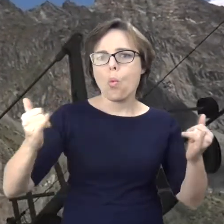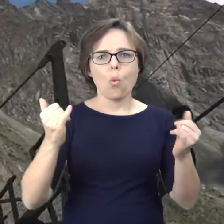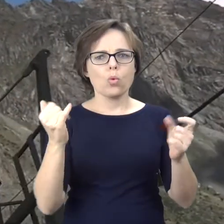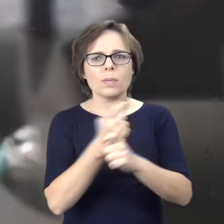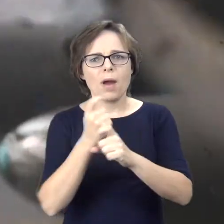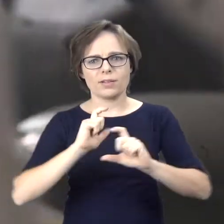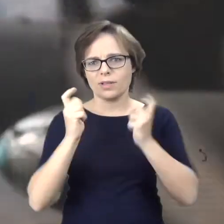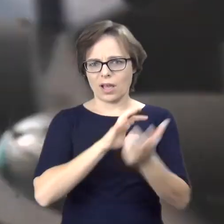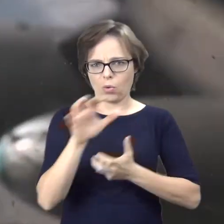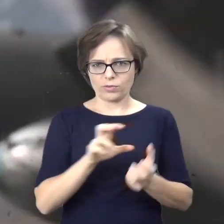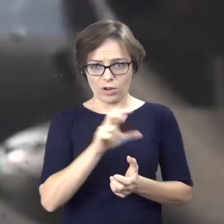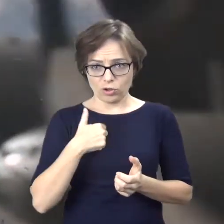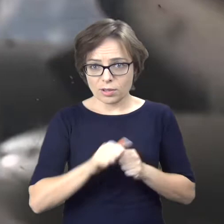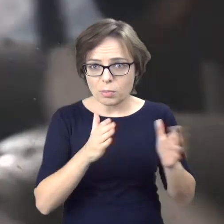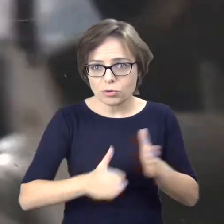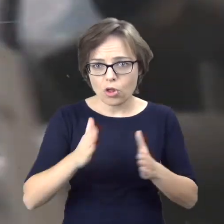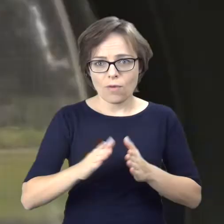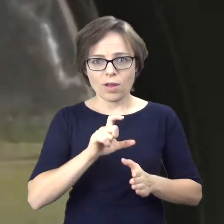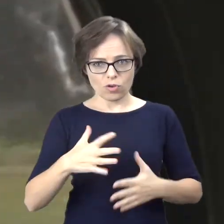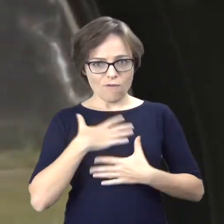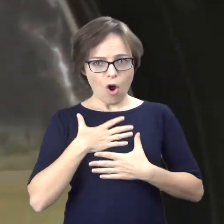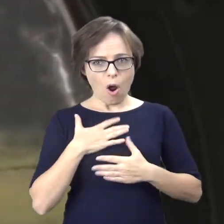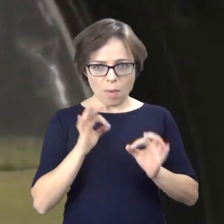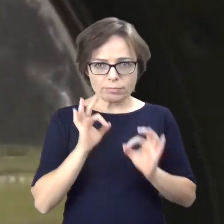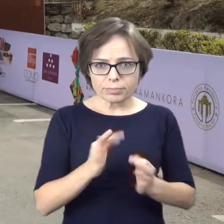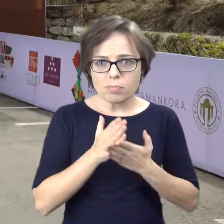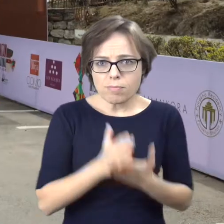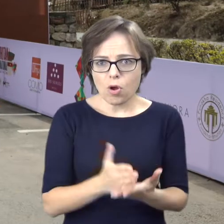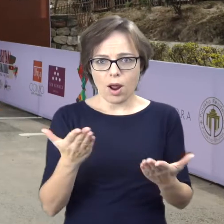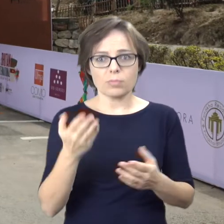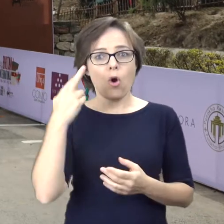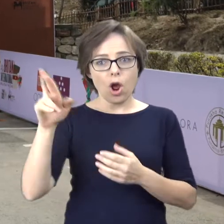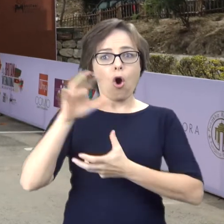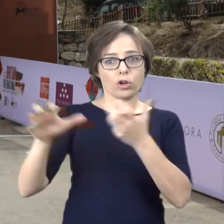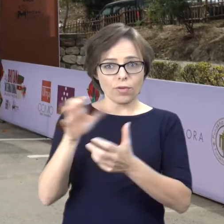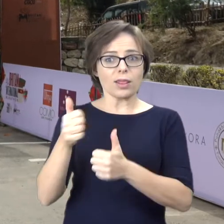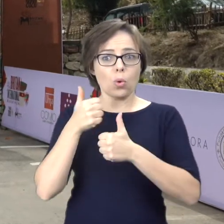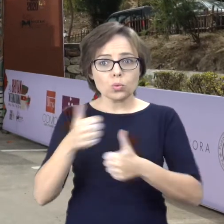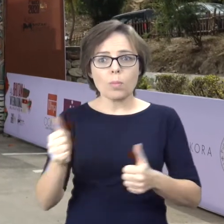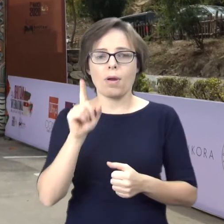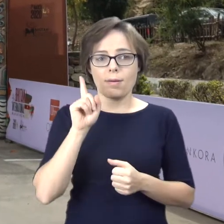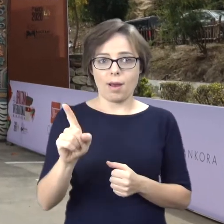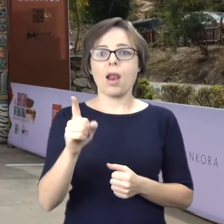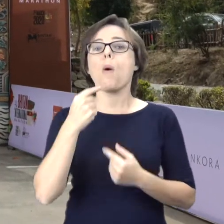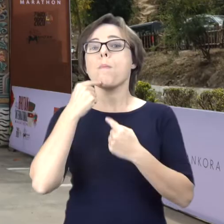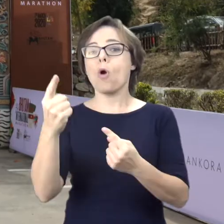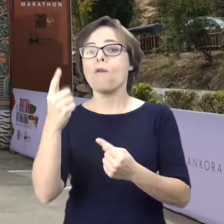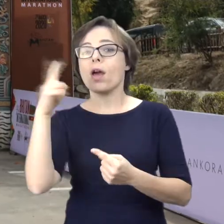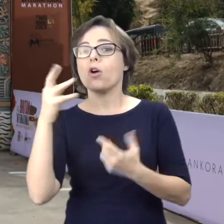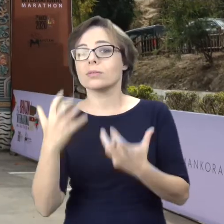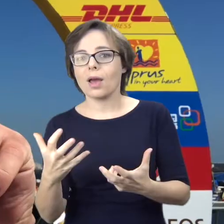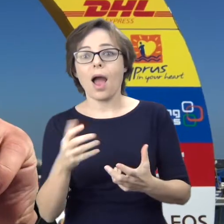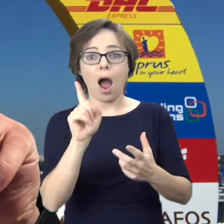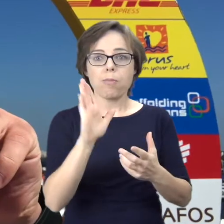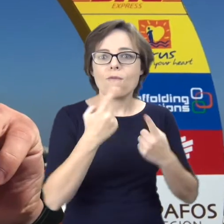tego przygotowany, czy ty w ogóle udźwigniesz to, bo wiesz, to pomyślałeś sobie o rekordzie świata, okej, okay, super, ale wiesz, powiedzieć, a wykonać, to są zupełnie dwie